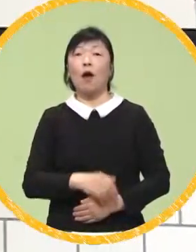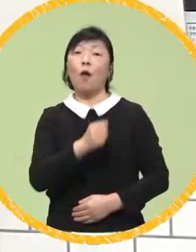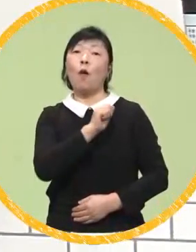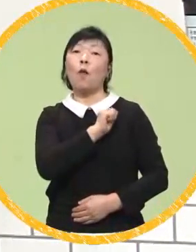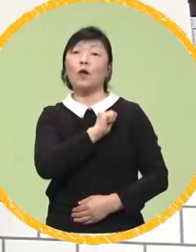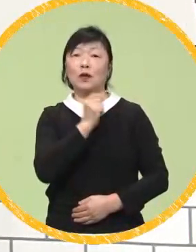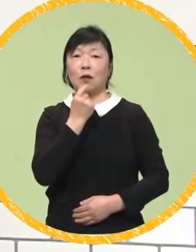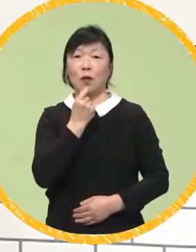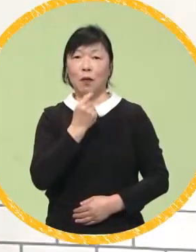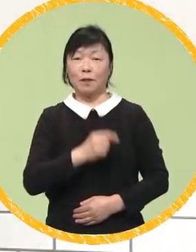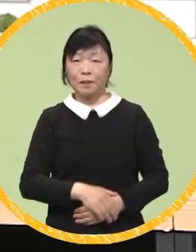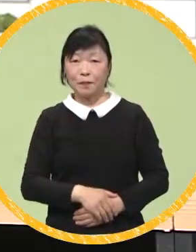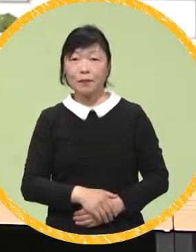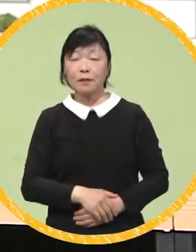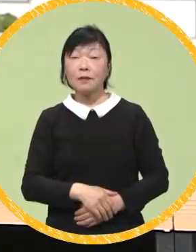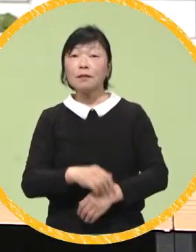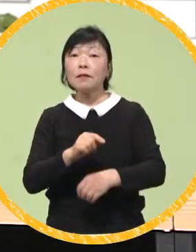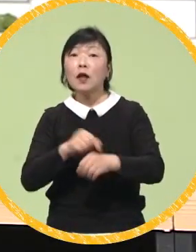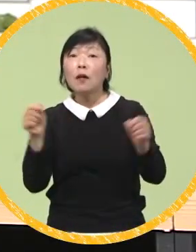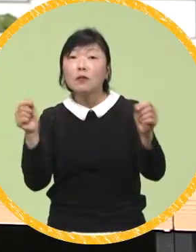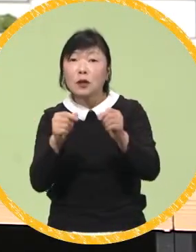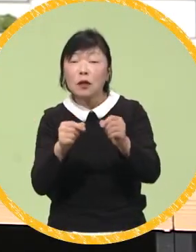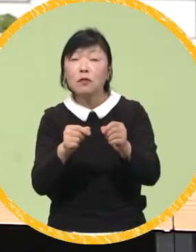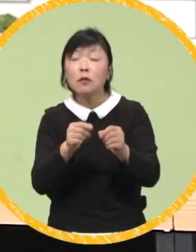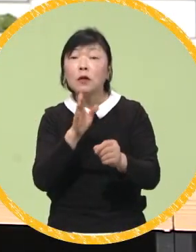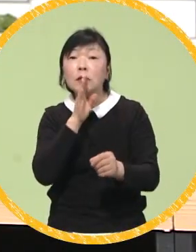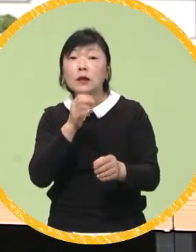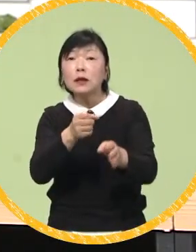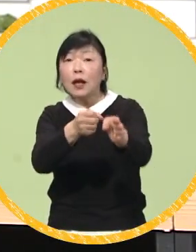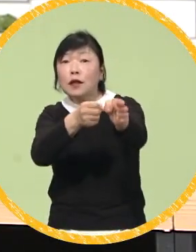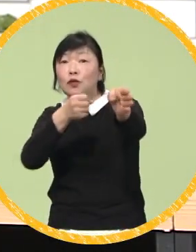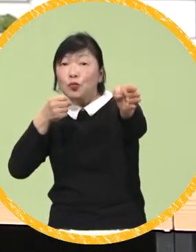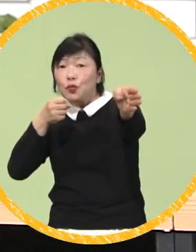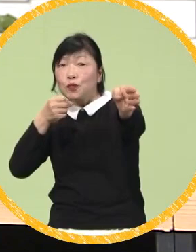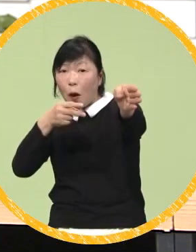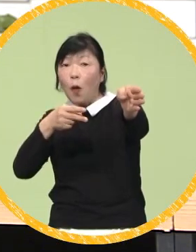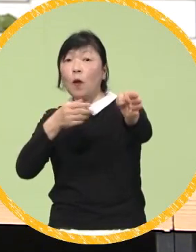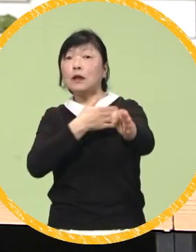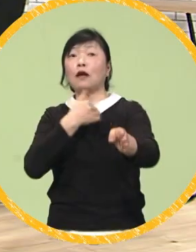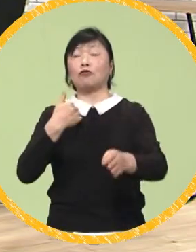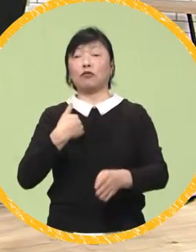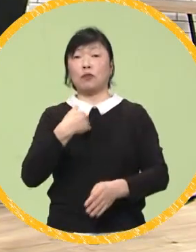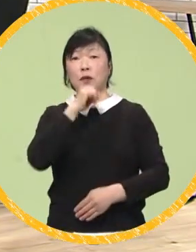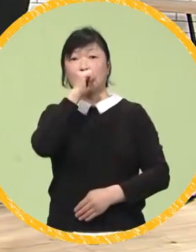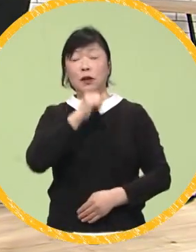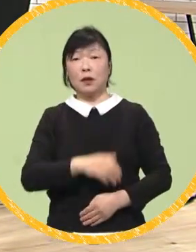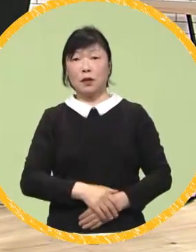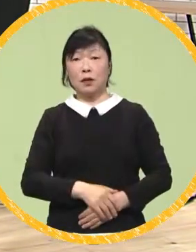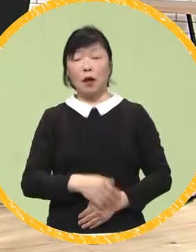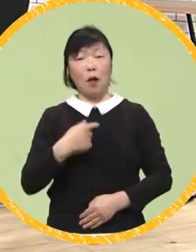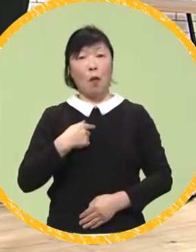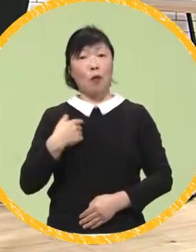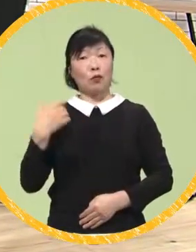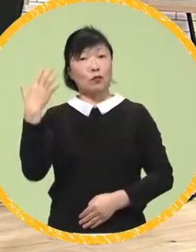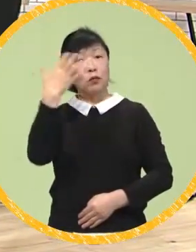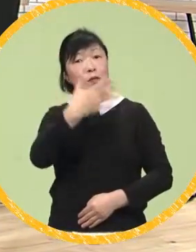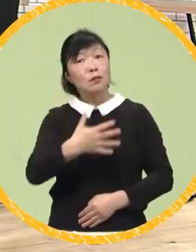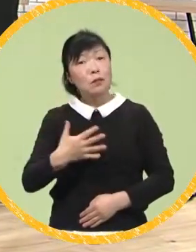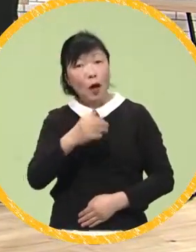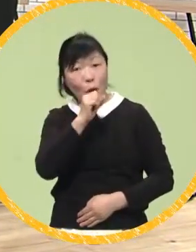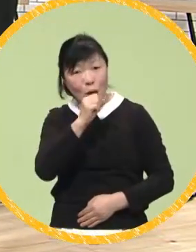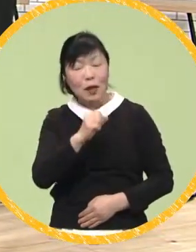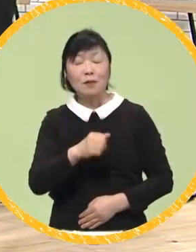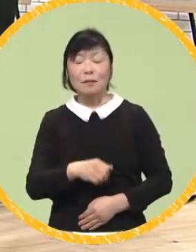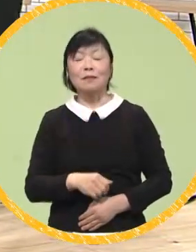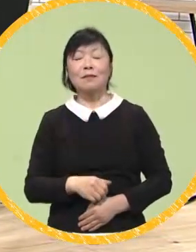面白いこの短時間で実際に打ってるって言うのはいいですよねこれホームが良かったんじゃないですか割とまま良かったです